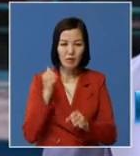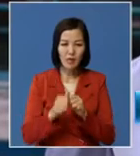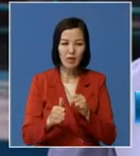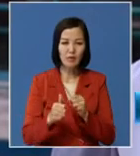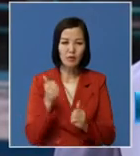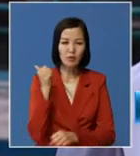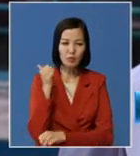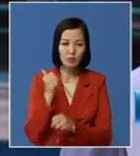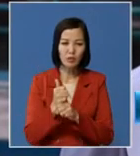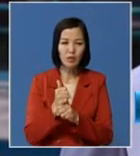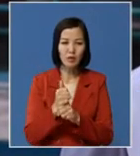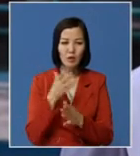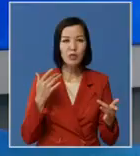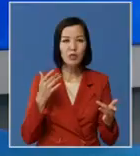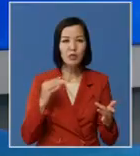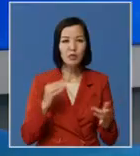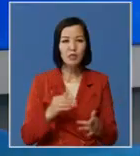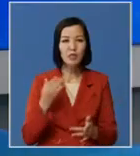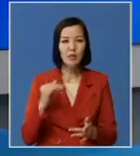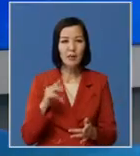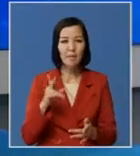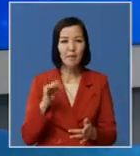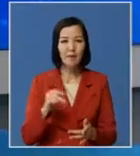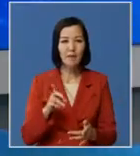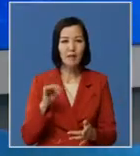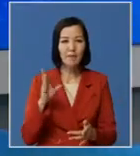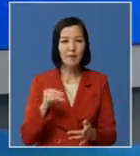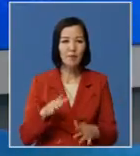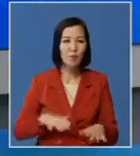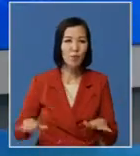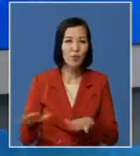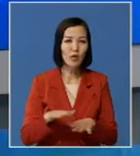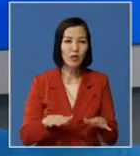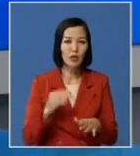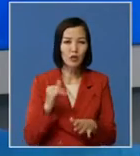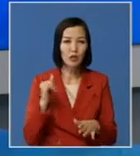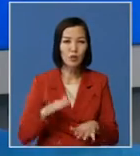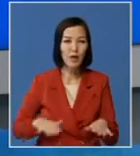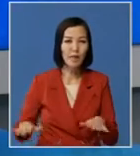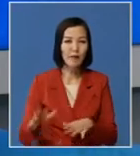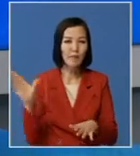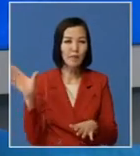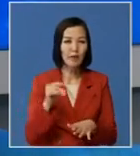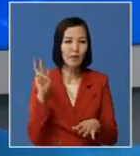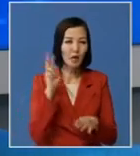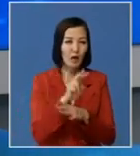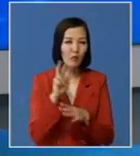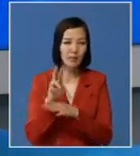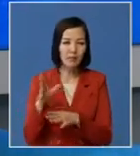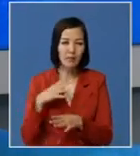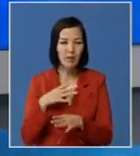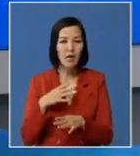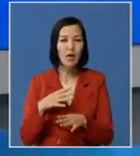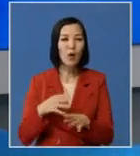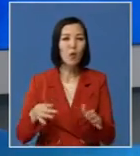өз таңдауларын дұрыс жасайды деп ойлаймын. Жамбыл Ахметбековтің өңірлік штаб өкілдері Жетісу аймағындағы барлық ауданды аралап